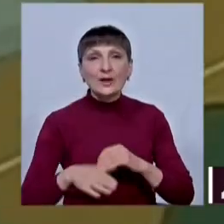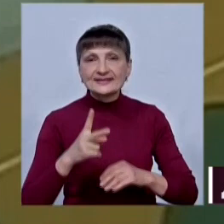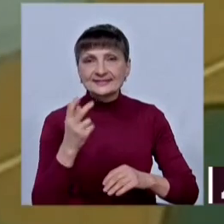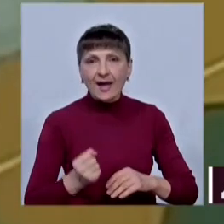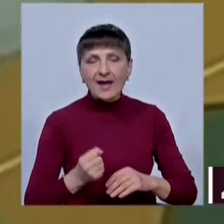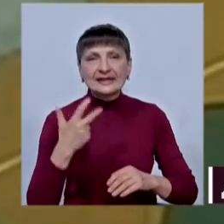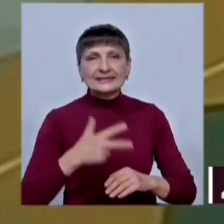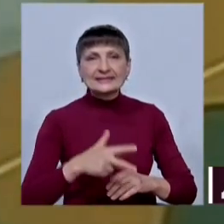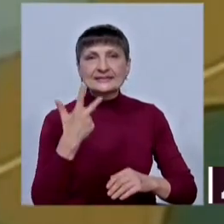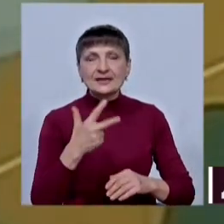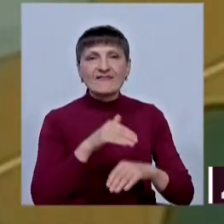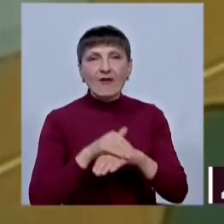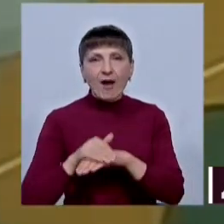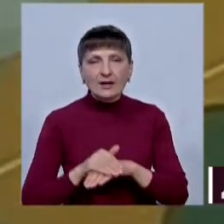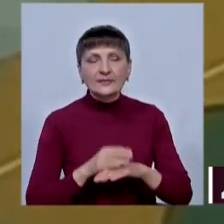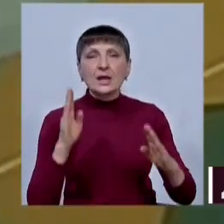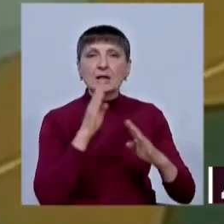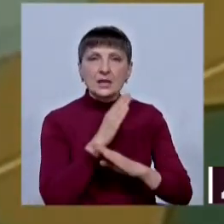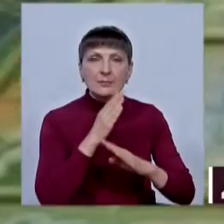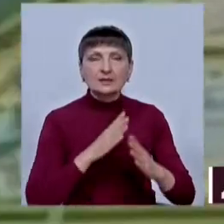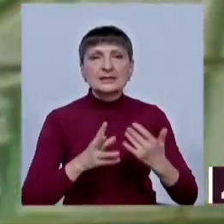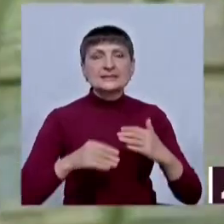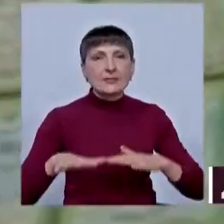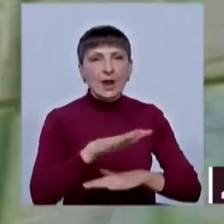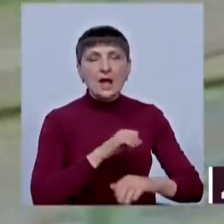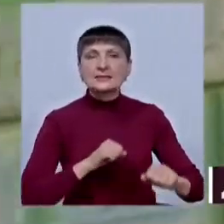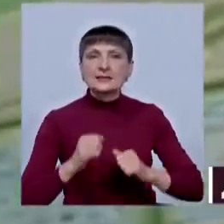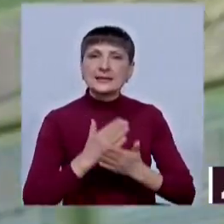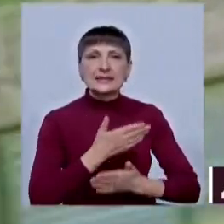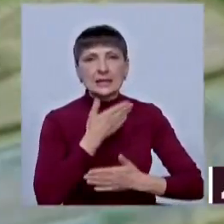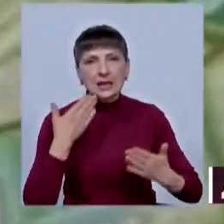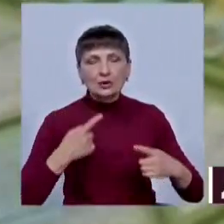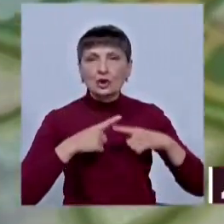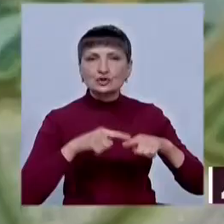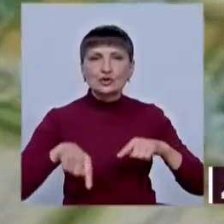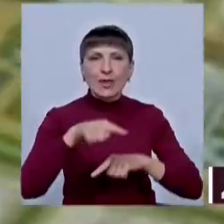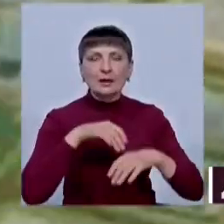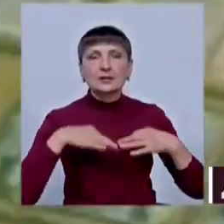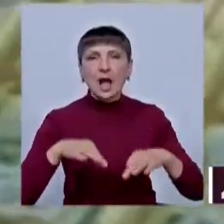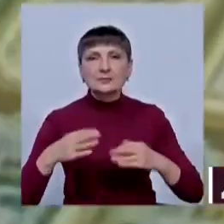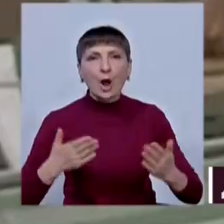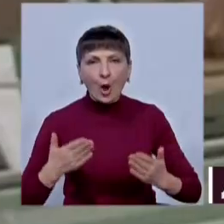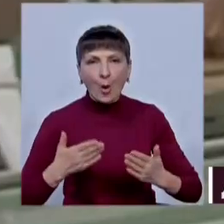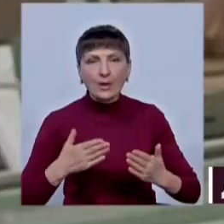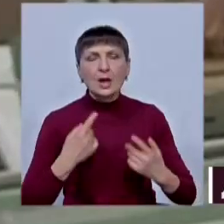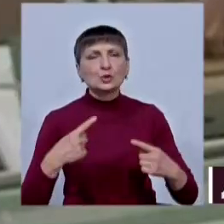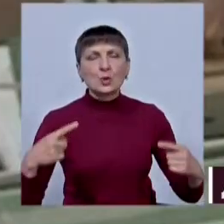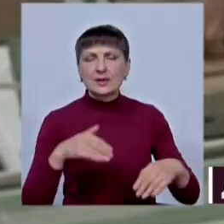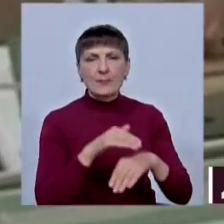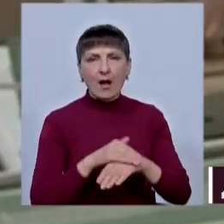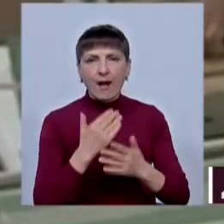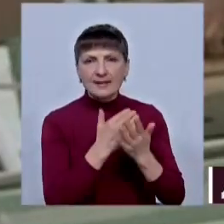страны по 33 параметрам. Климат, ландшафт, сейсмические условия, инженерные, транспортные инфраструктуры и другие